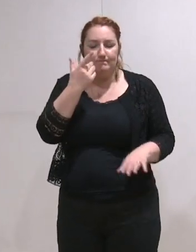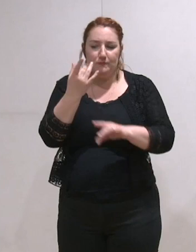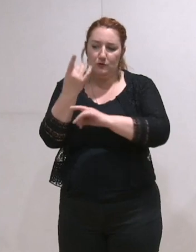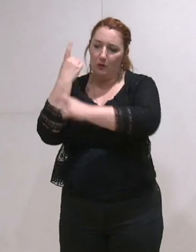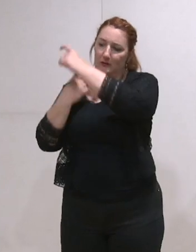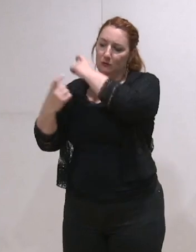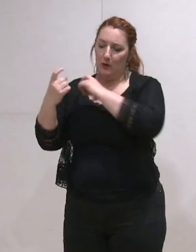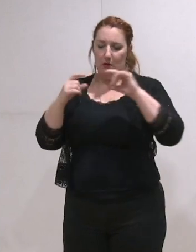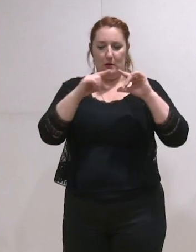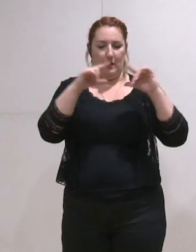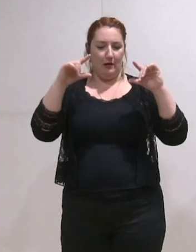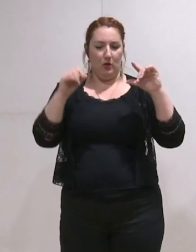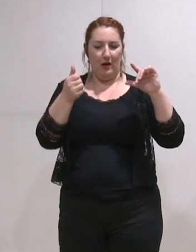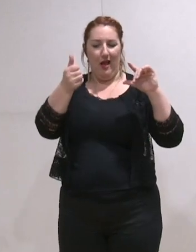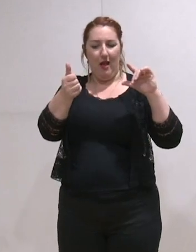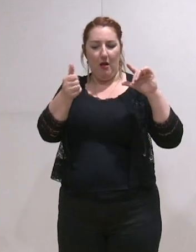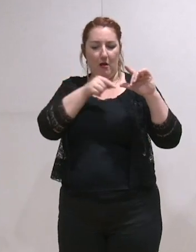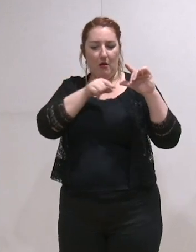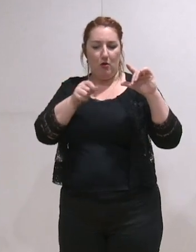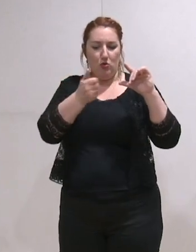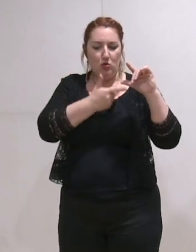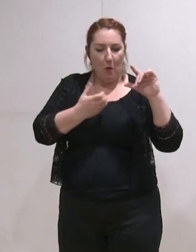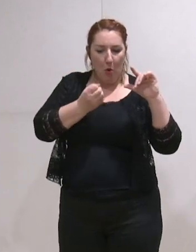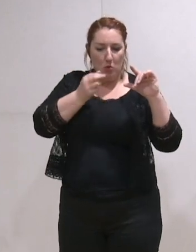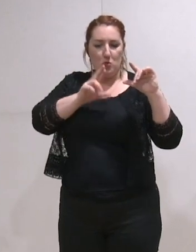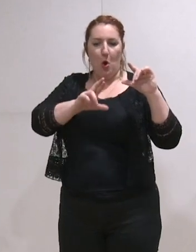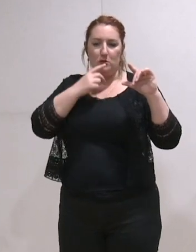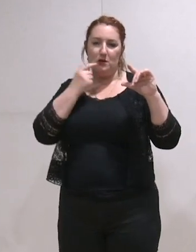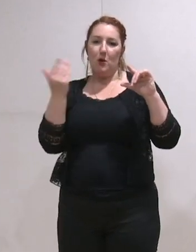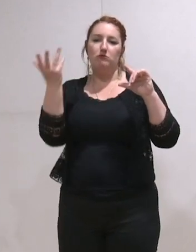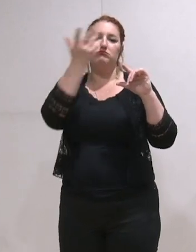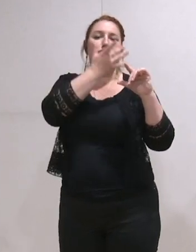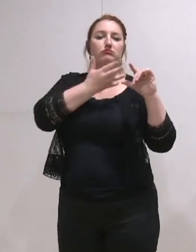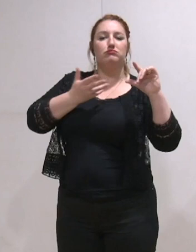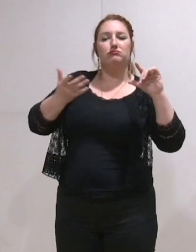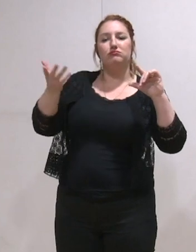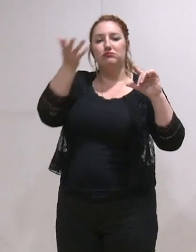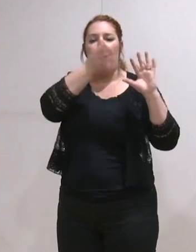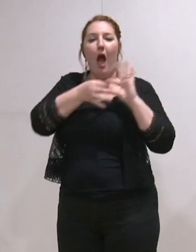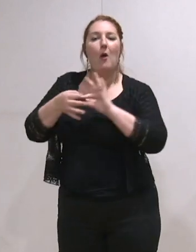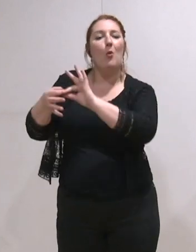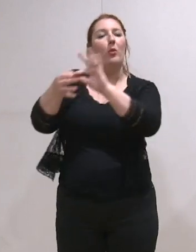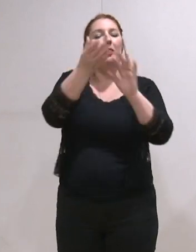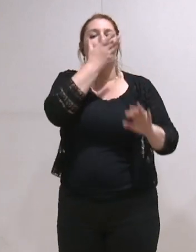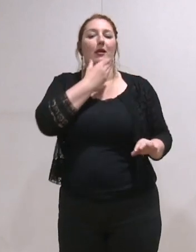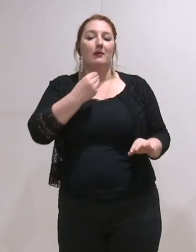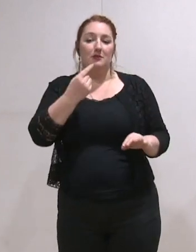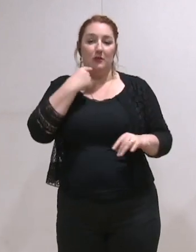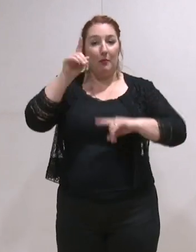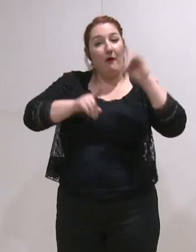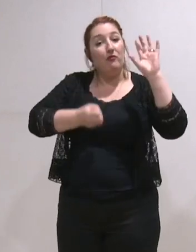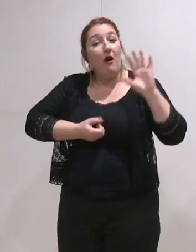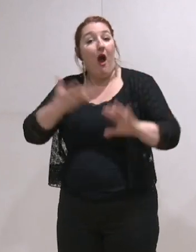comme côté 1 et comme autre côté le nombre d'or avait une une certaine harmonie donc qui a été utilisé par certains